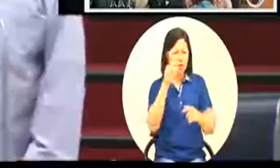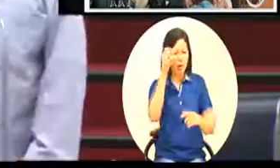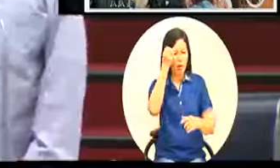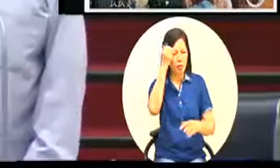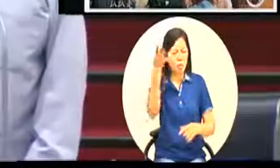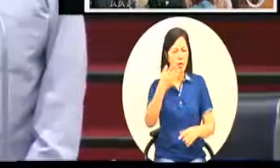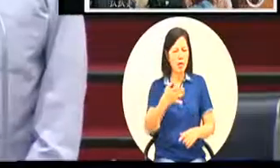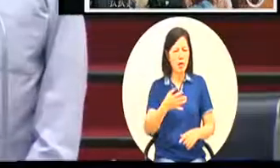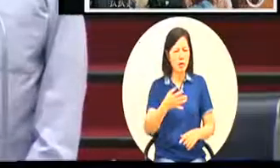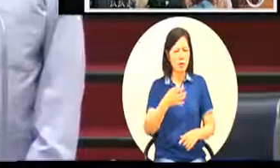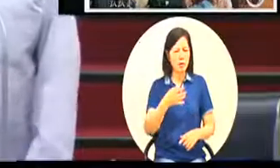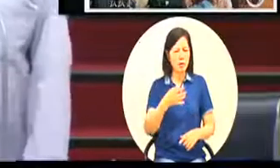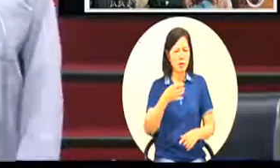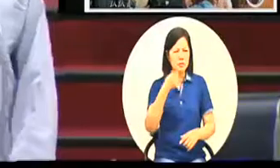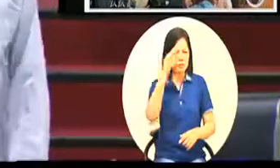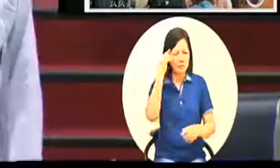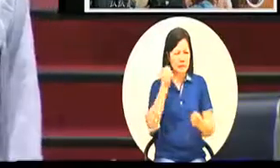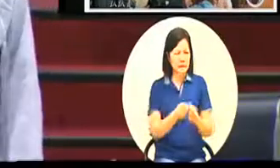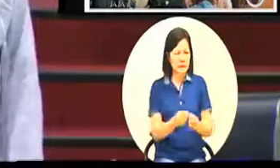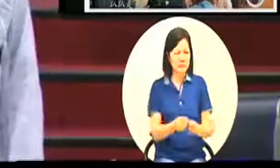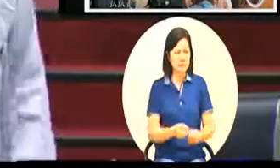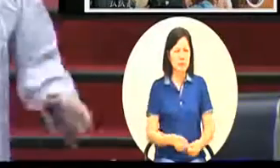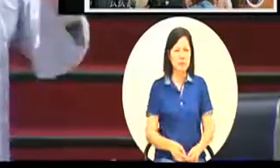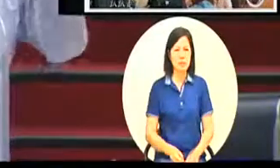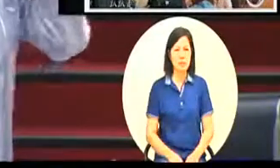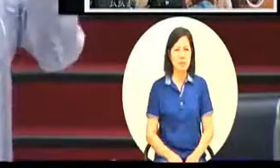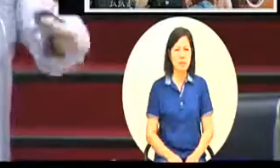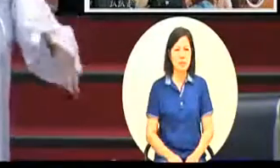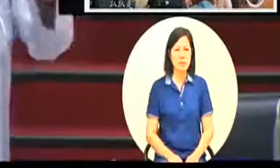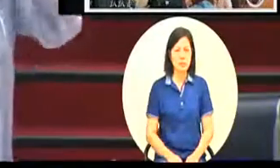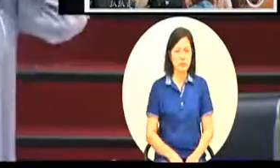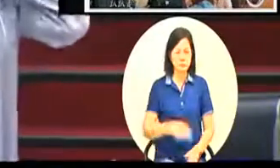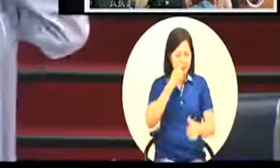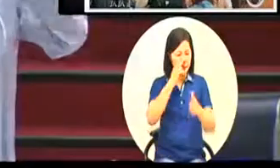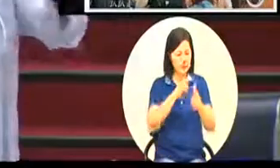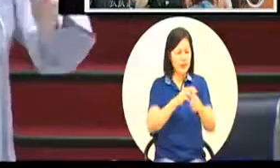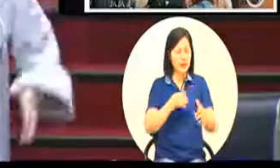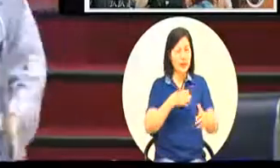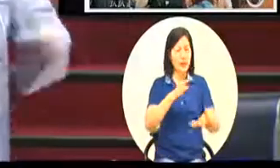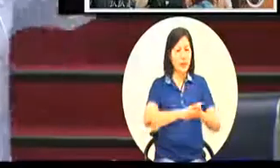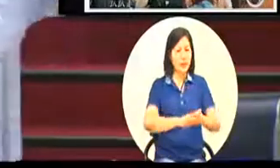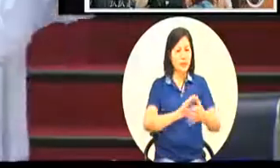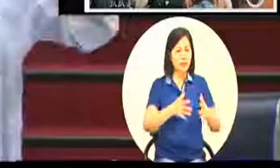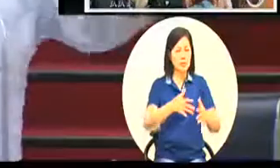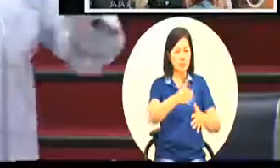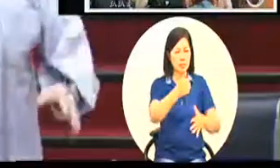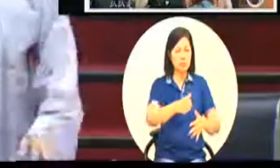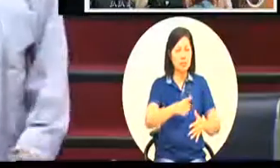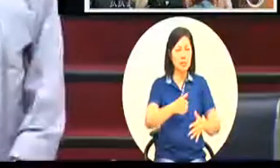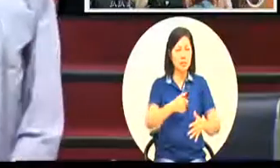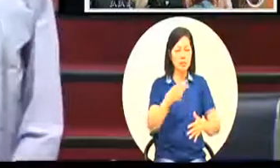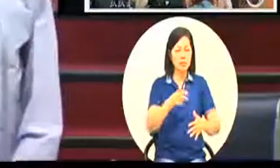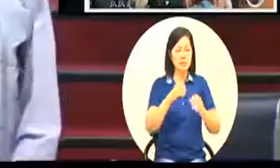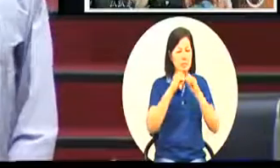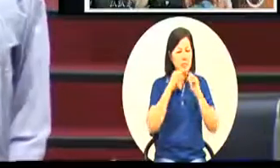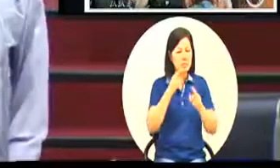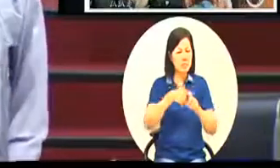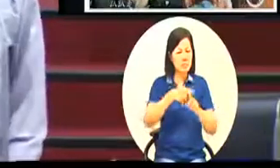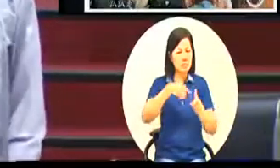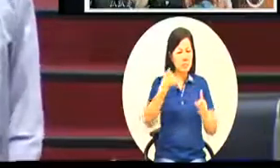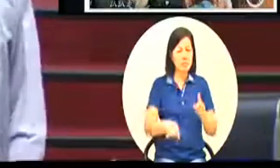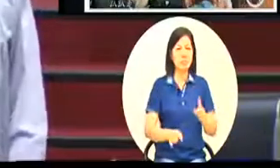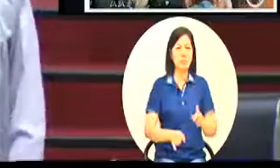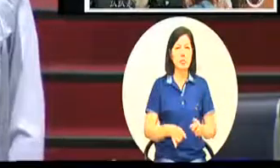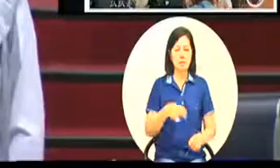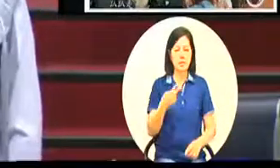靠白发咧，吼、哦。啊，无影啦，害啊，比总统占啊，比总统嫌伊品价歹的，啊，都有